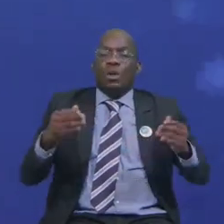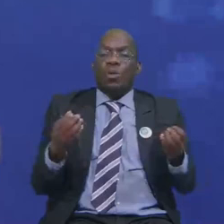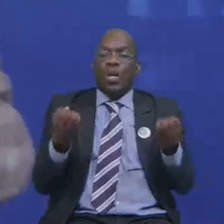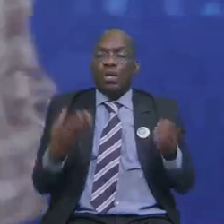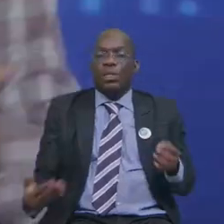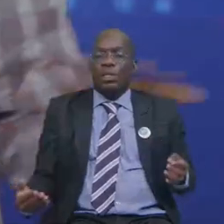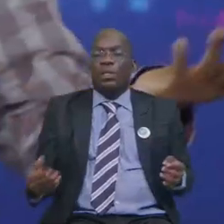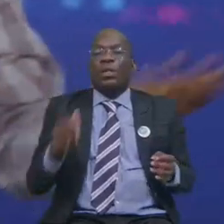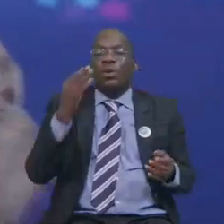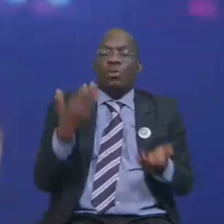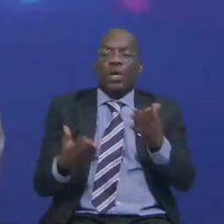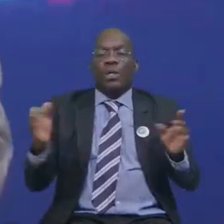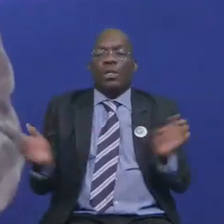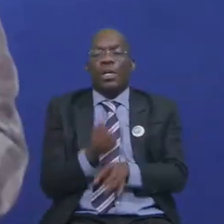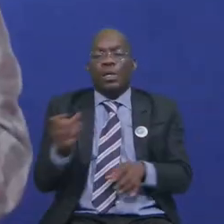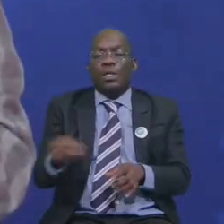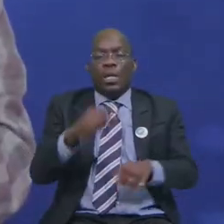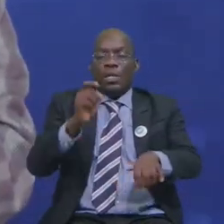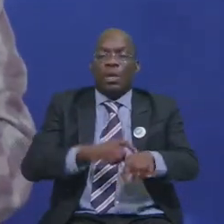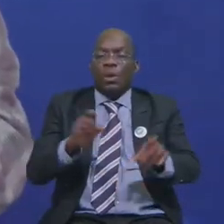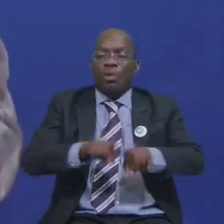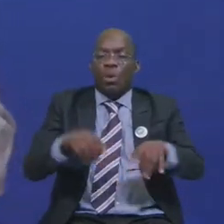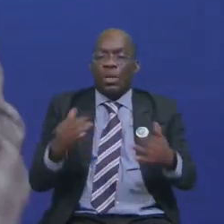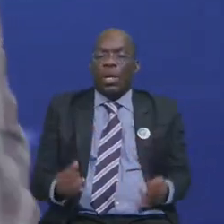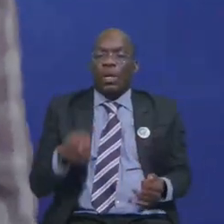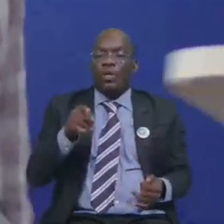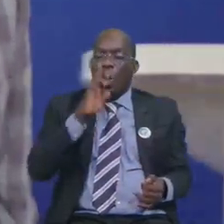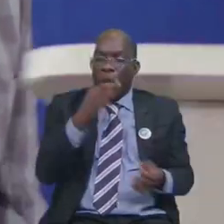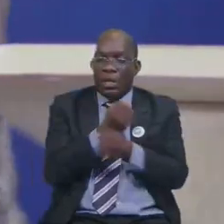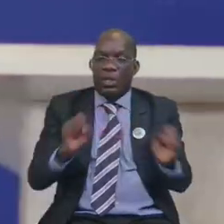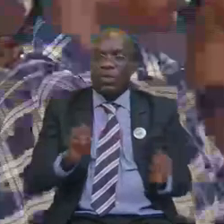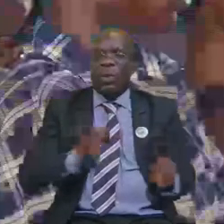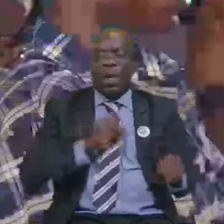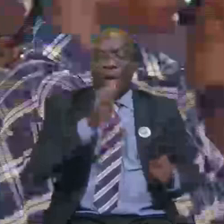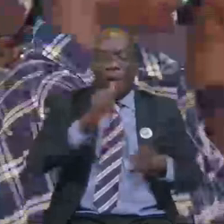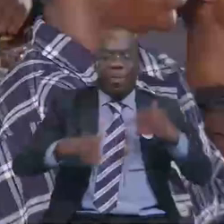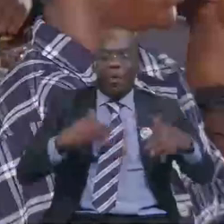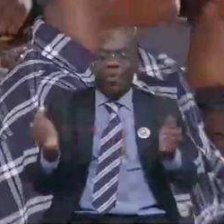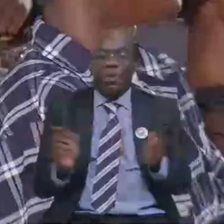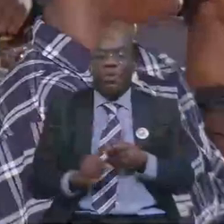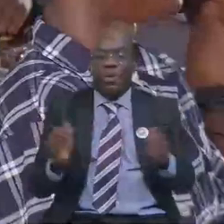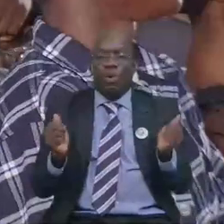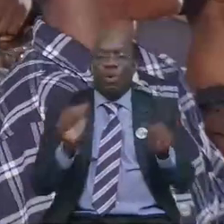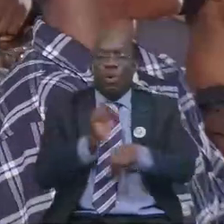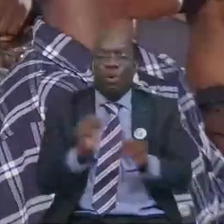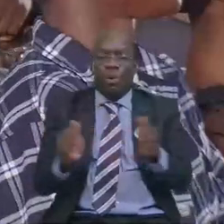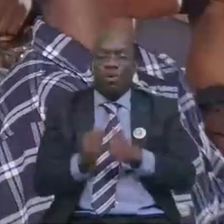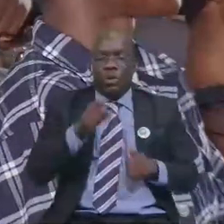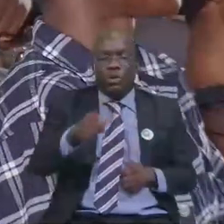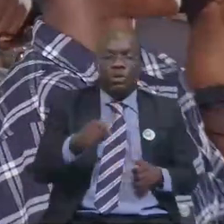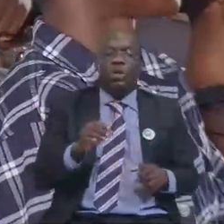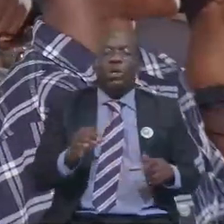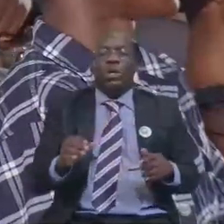prends pour prendre plus de leur temps maintenant que toi tu es né de nouveau ne se content de travailler avec toi je suis content de dire